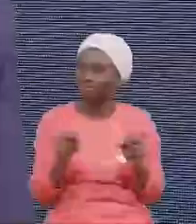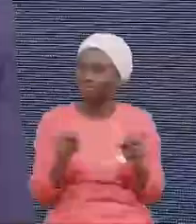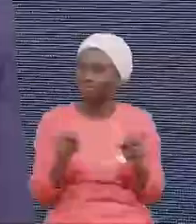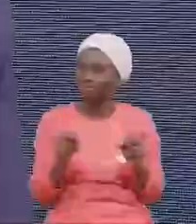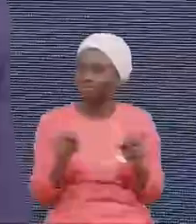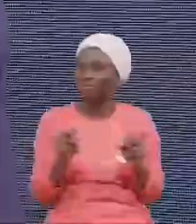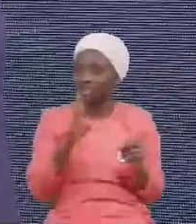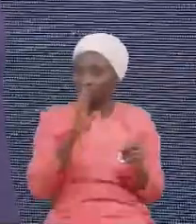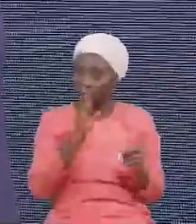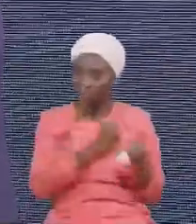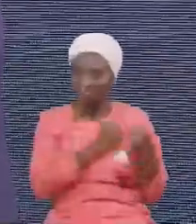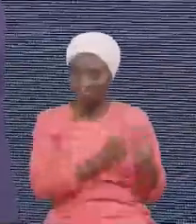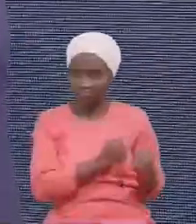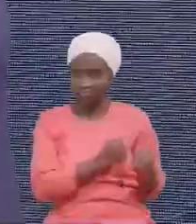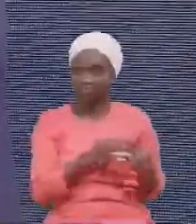Courageux.